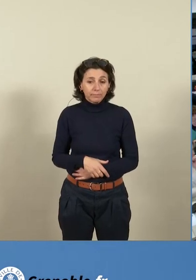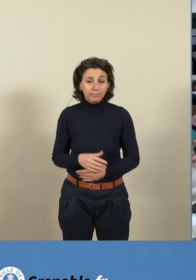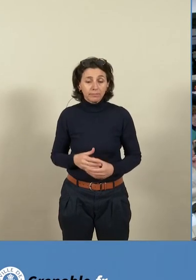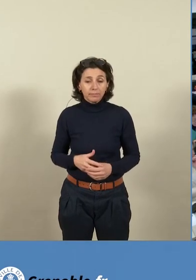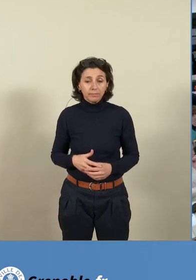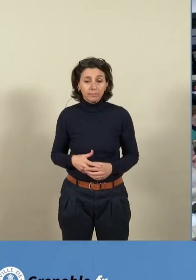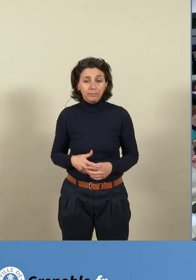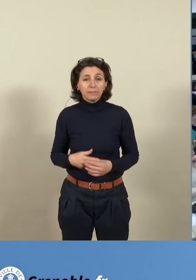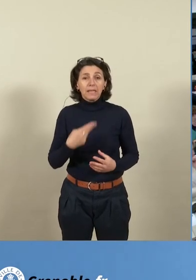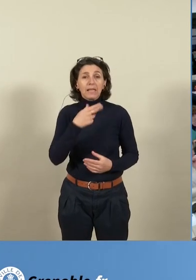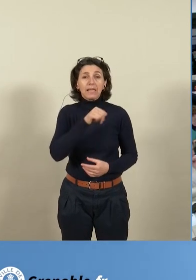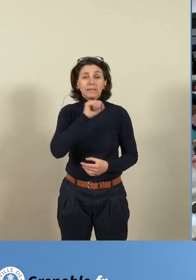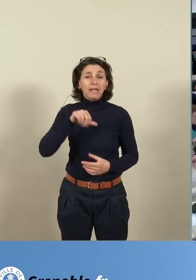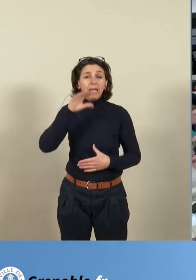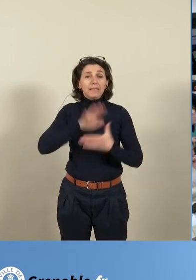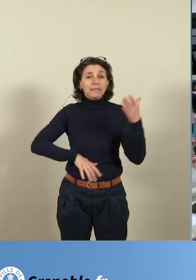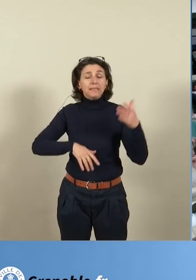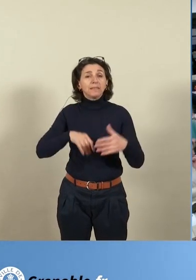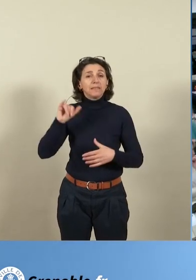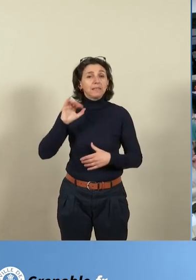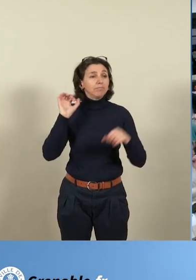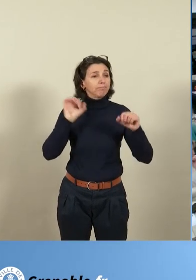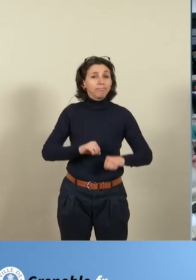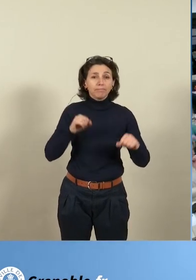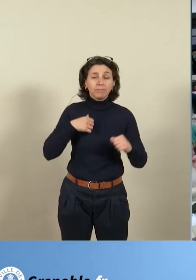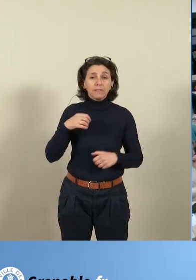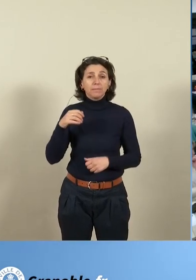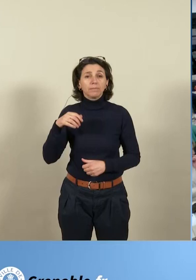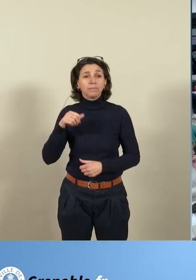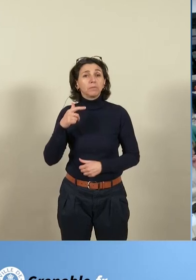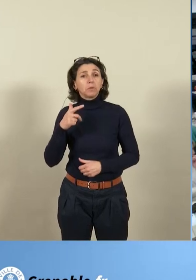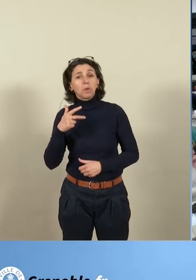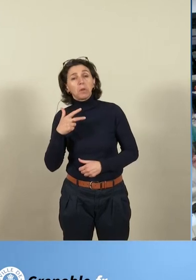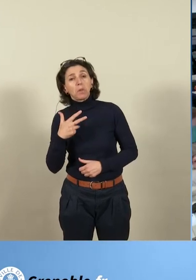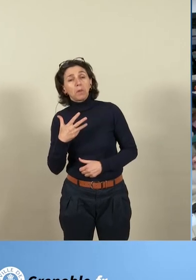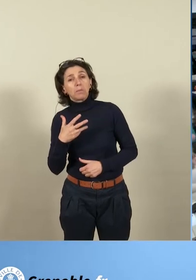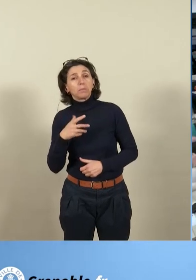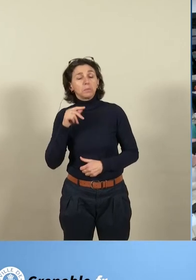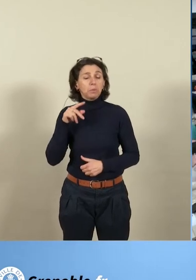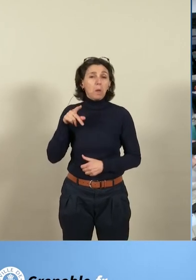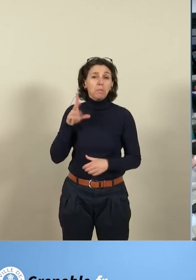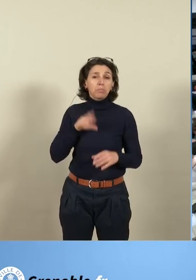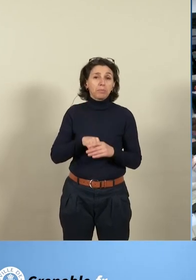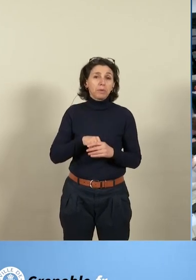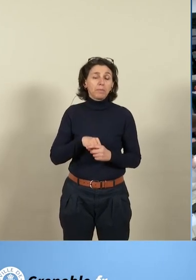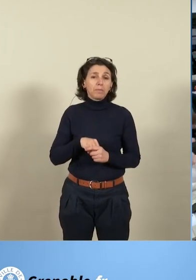de NASA qui vote pour 1 2 3 4 avec Monsieur Picolet